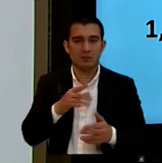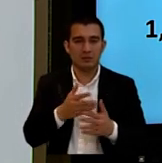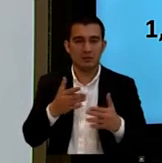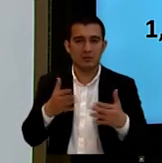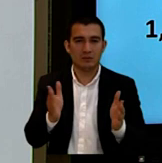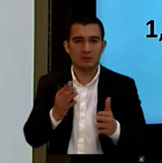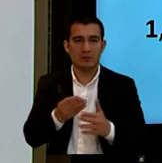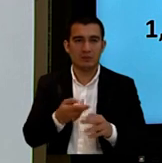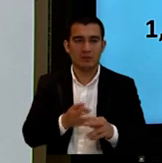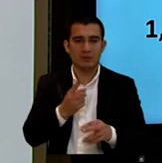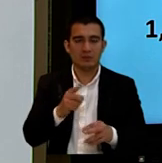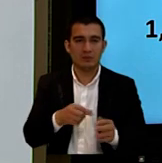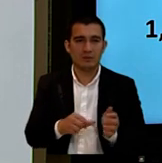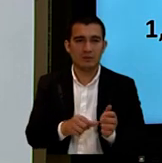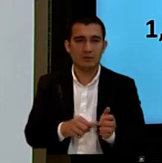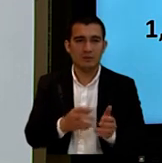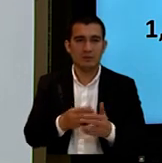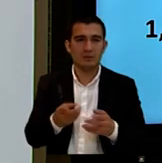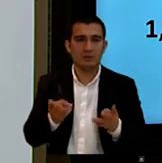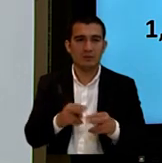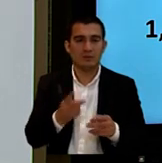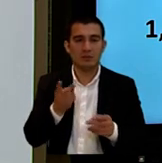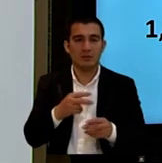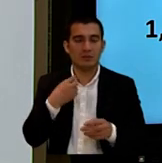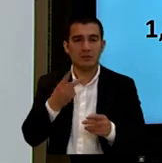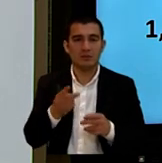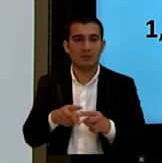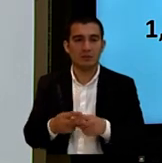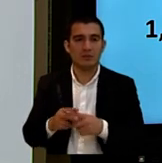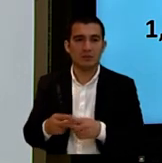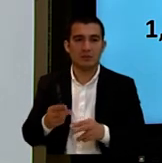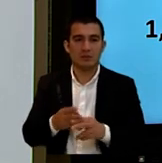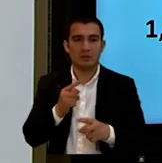qismi 1.6 va qolgan ikkita qismini qo'shganimizda